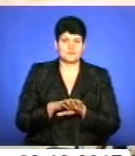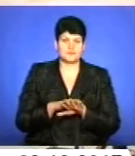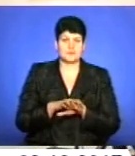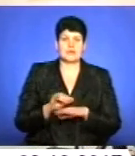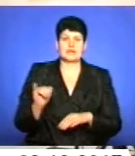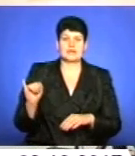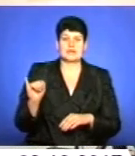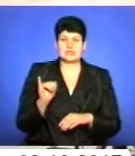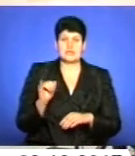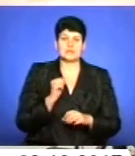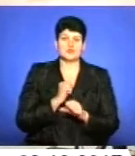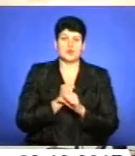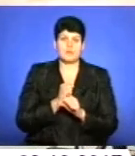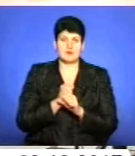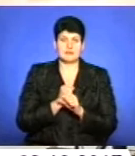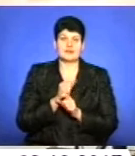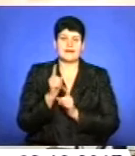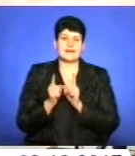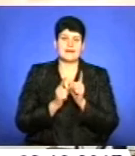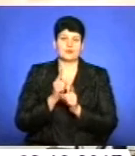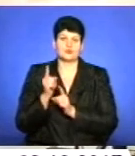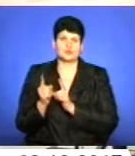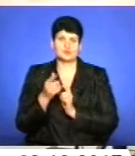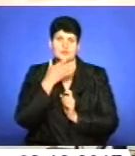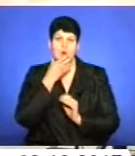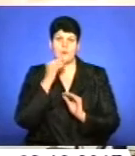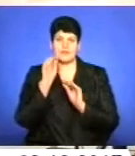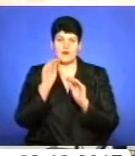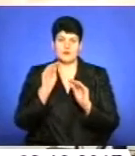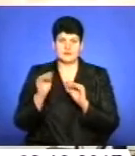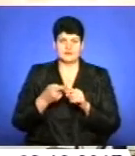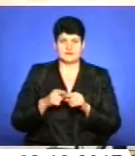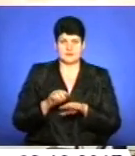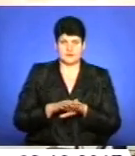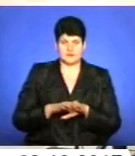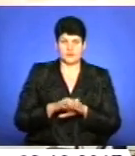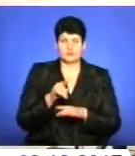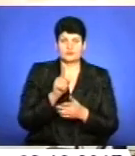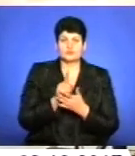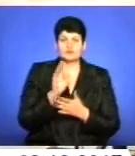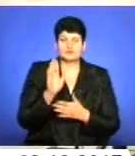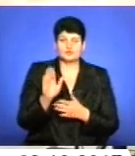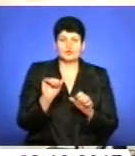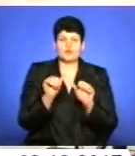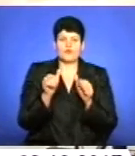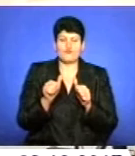Значить, і зробити певну реконструкцію, облагородити цей ринок. Воно мало виглядати в формі